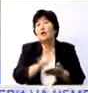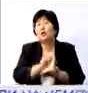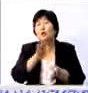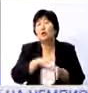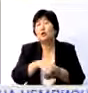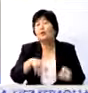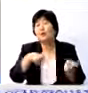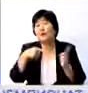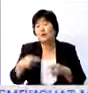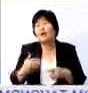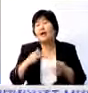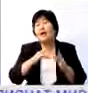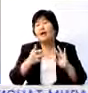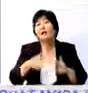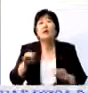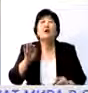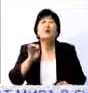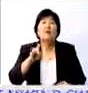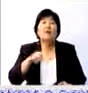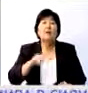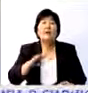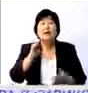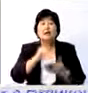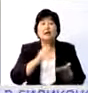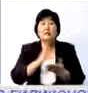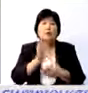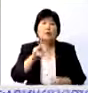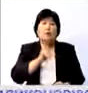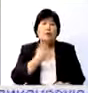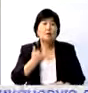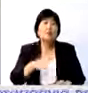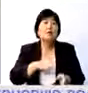полностью переведено на электронный формат. Задачи поставлены, будем работать над их выполнением.